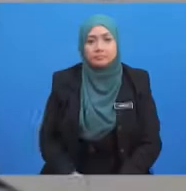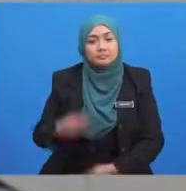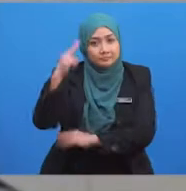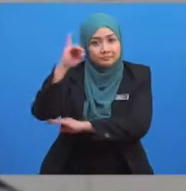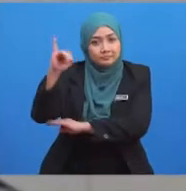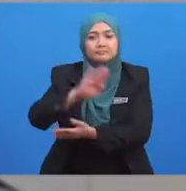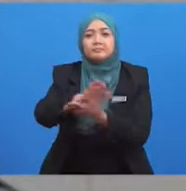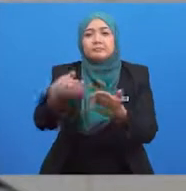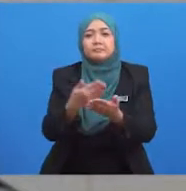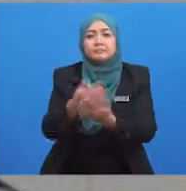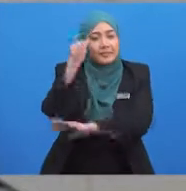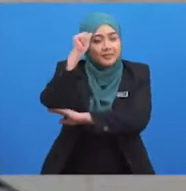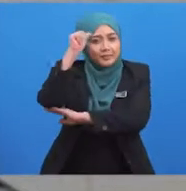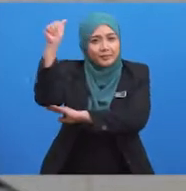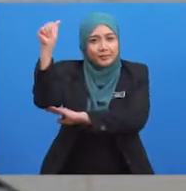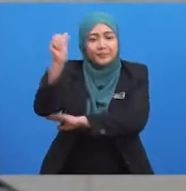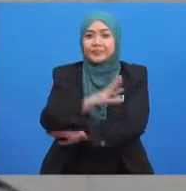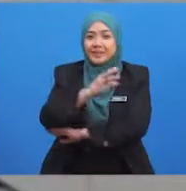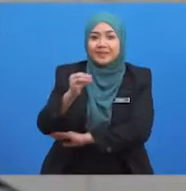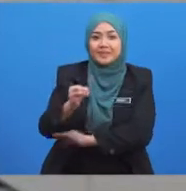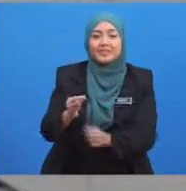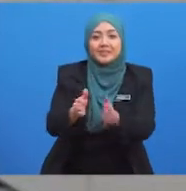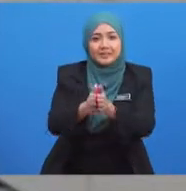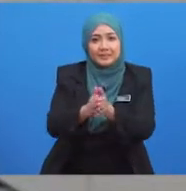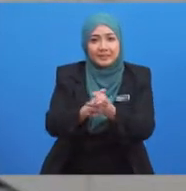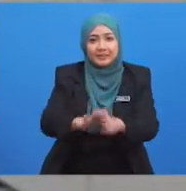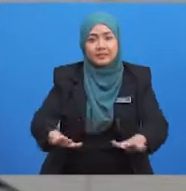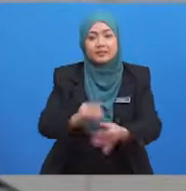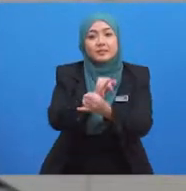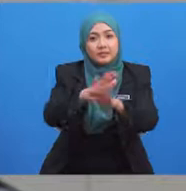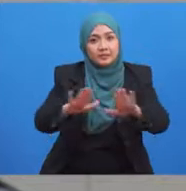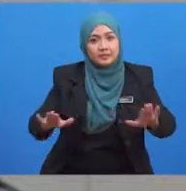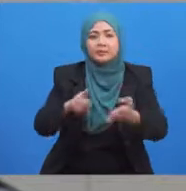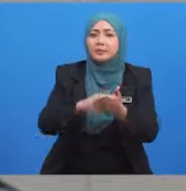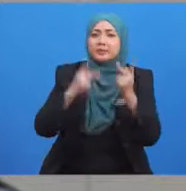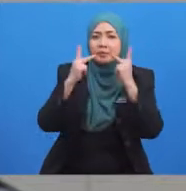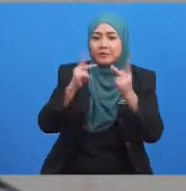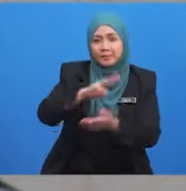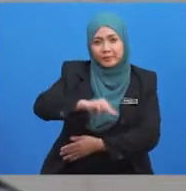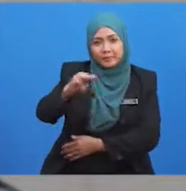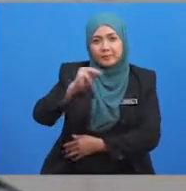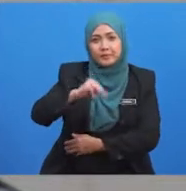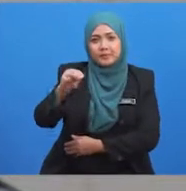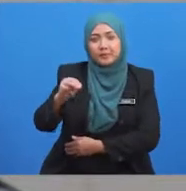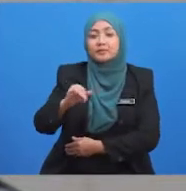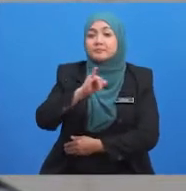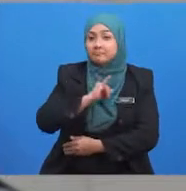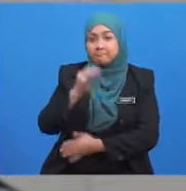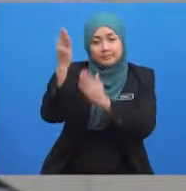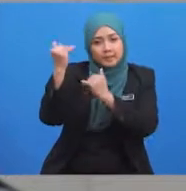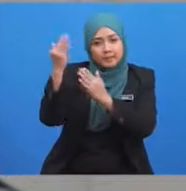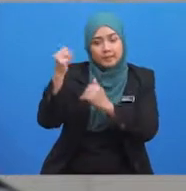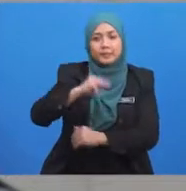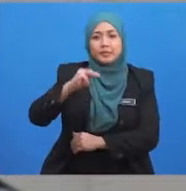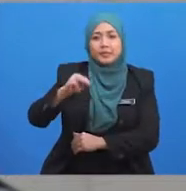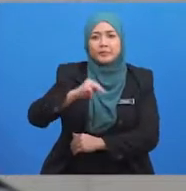Hai semua, Assalamualaikum dan selamat sejahtera. Apa khabar murid-murid? Saya berharap